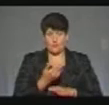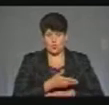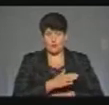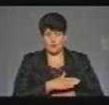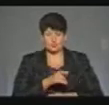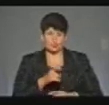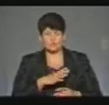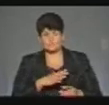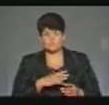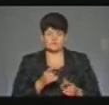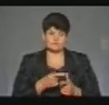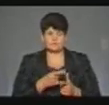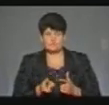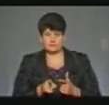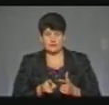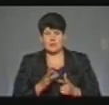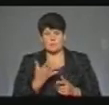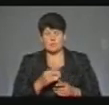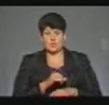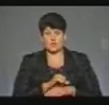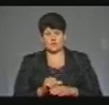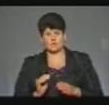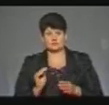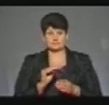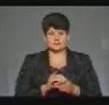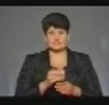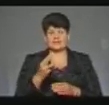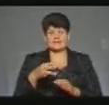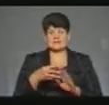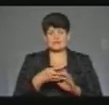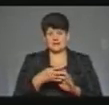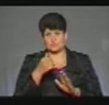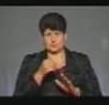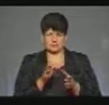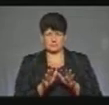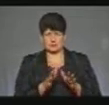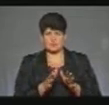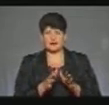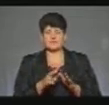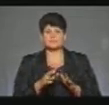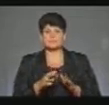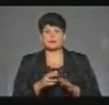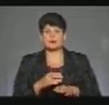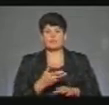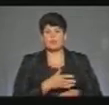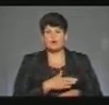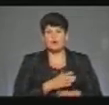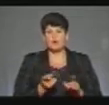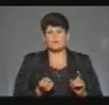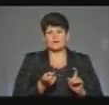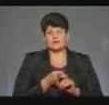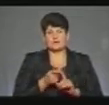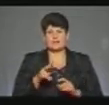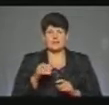була альтернатива. Або ставити той кордон, який був закріплений в 39-му році, який більш-менш проходив по лінії Керзона, або приєднувати